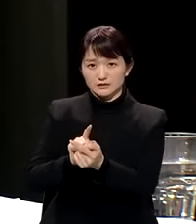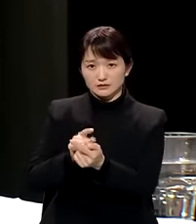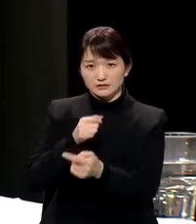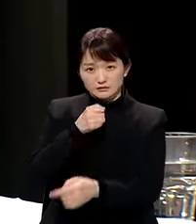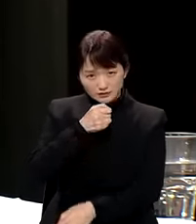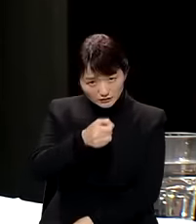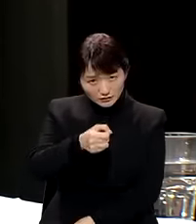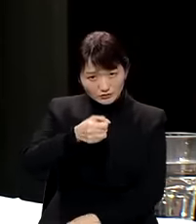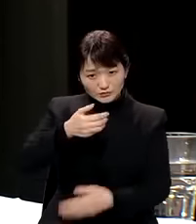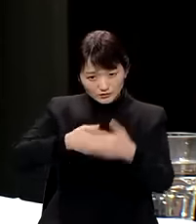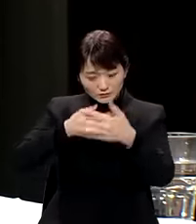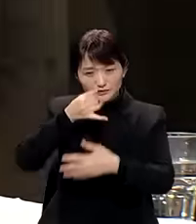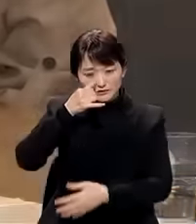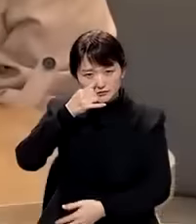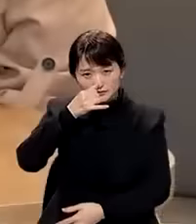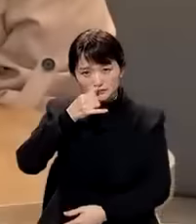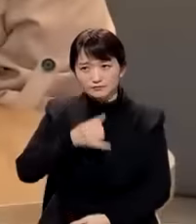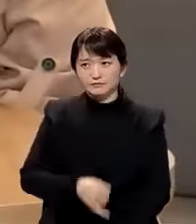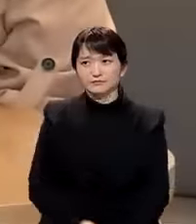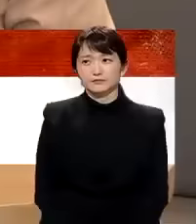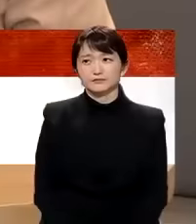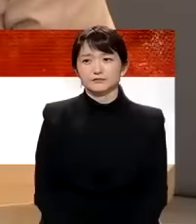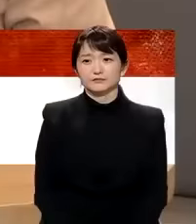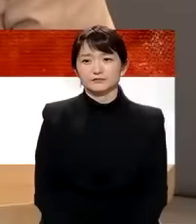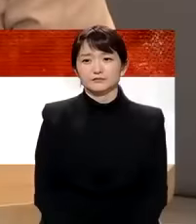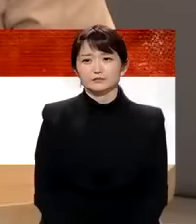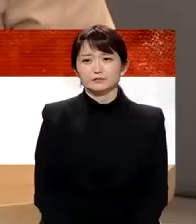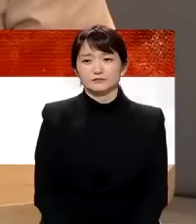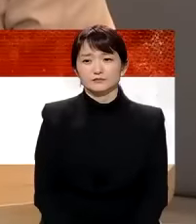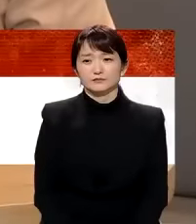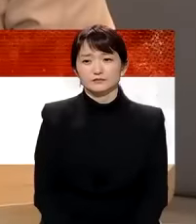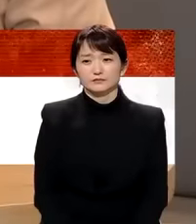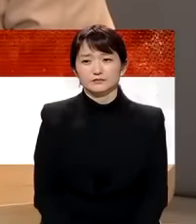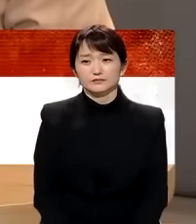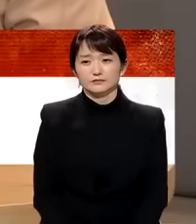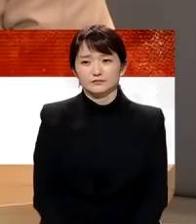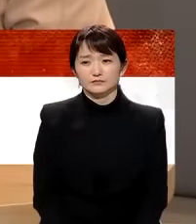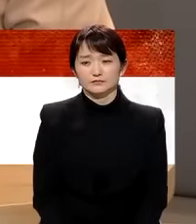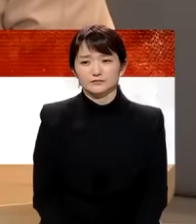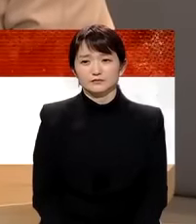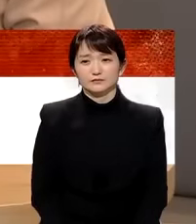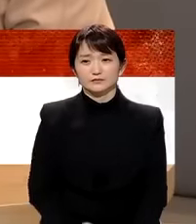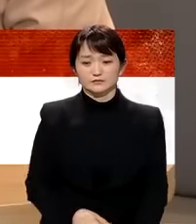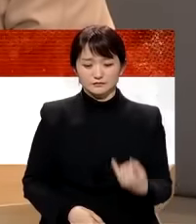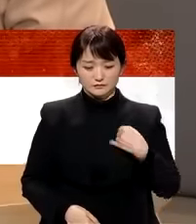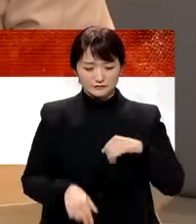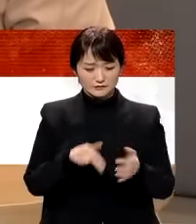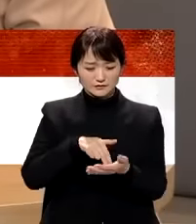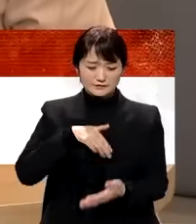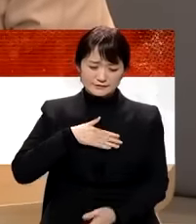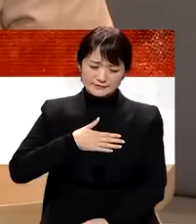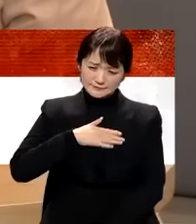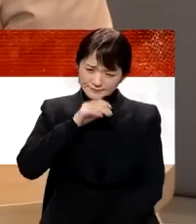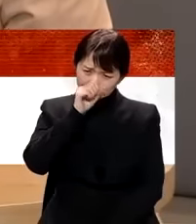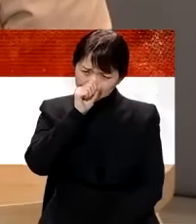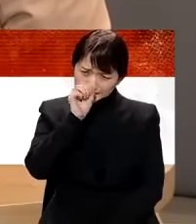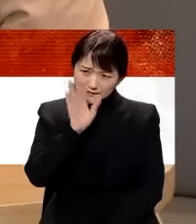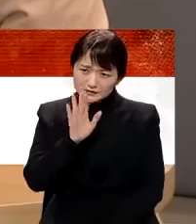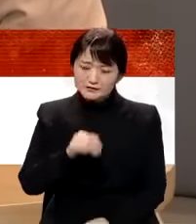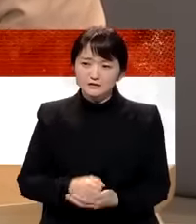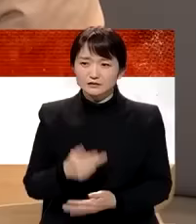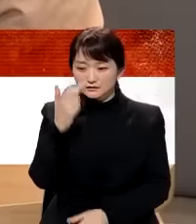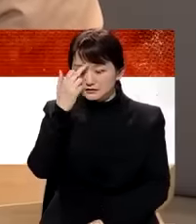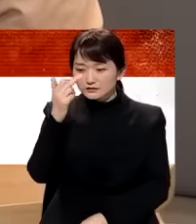잠깐 보고 가시죠 어쨌든 감정이 그렇게 좋지 않지 했었대요 치가 저희